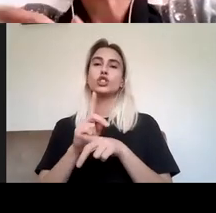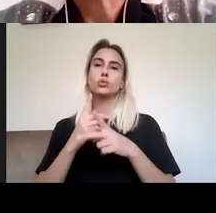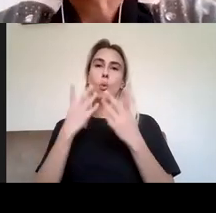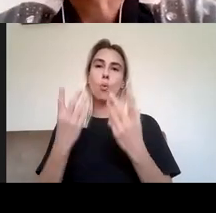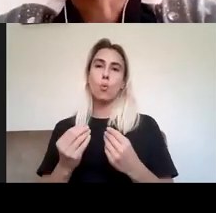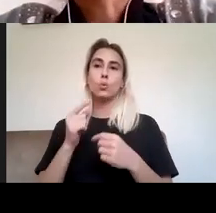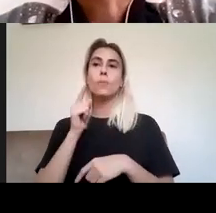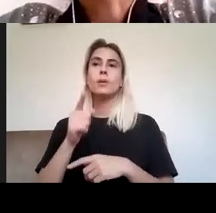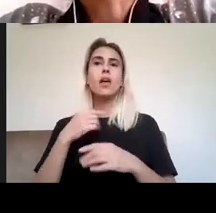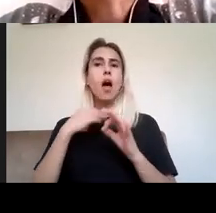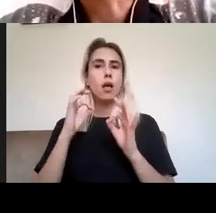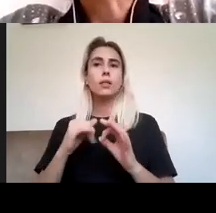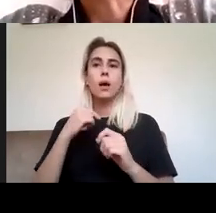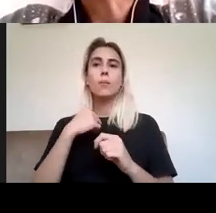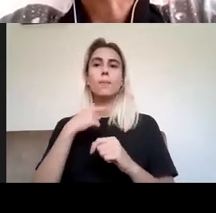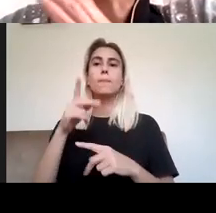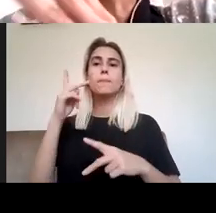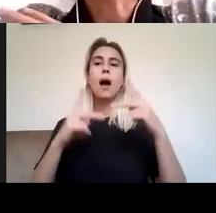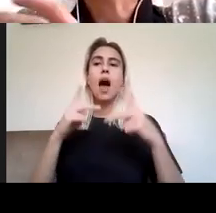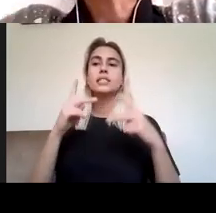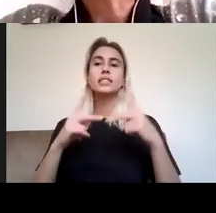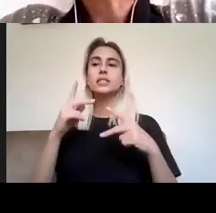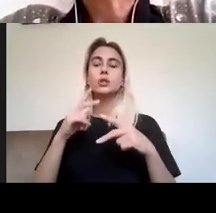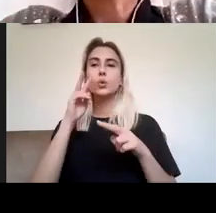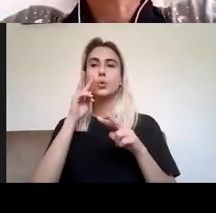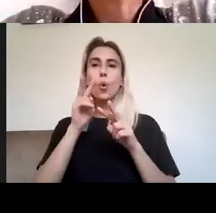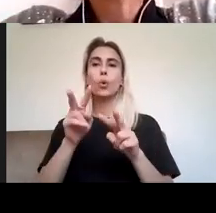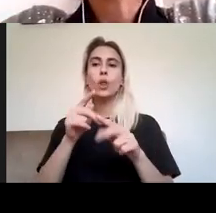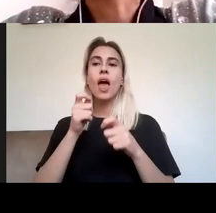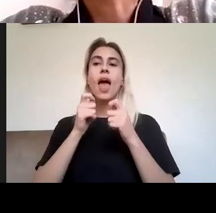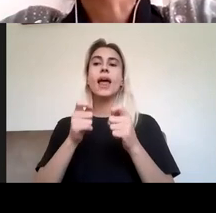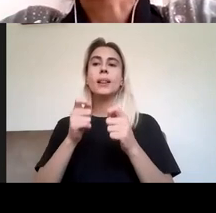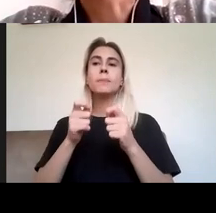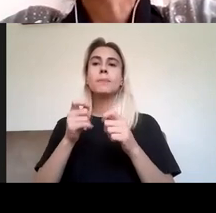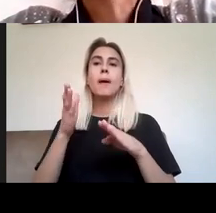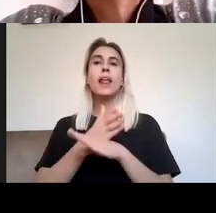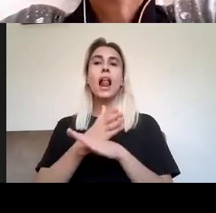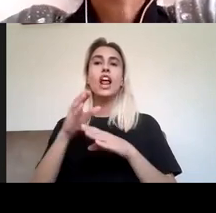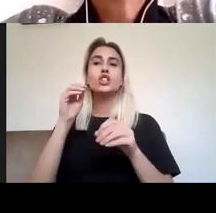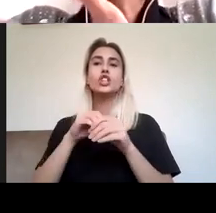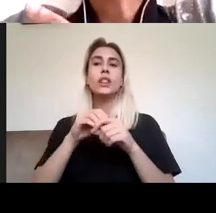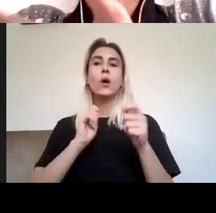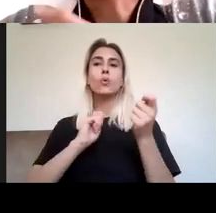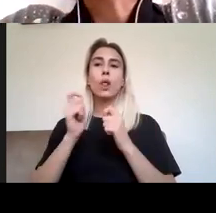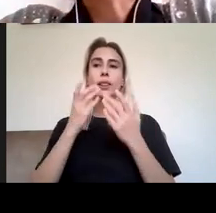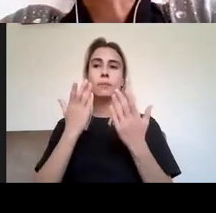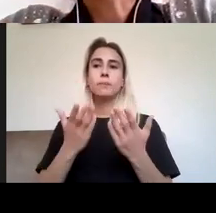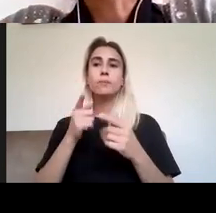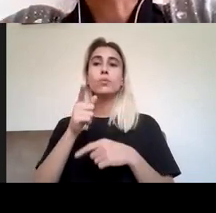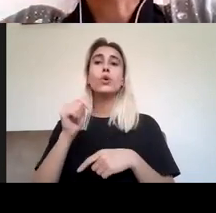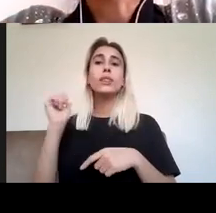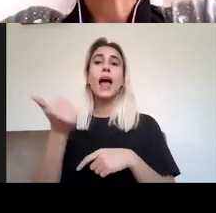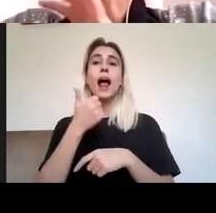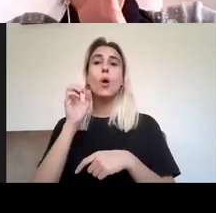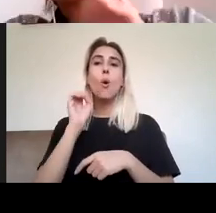ben burada bazı şeyleri, görüntüleri de eğitim materyali içerisinden de kullandım. Çünkü oradaki değerli